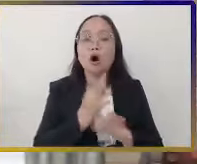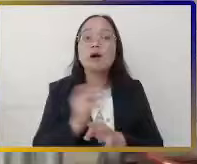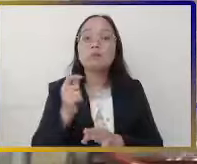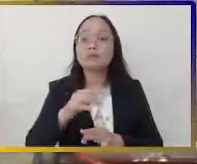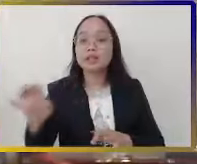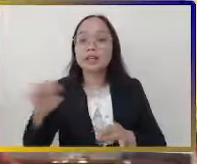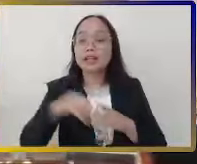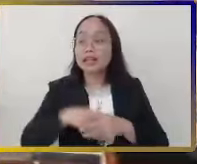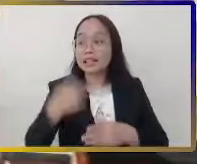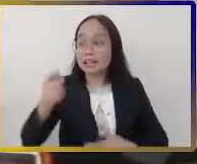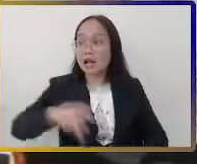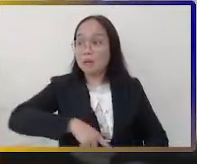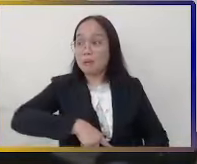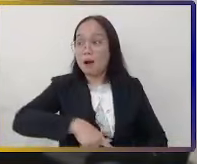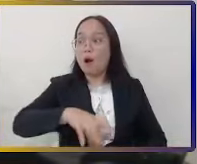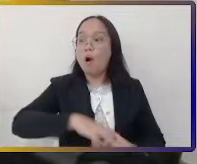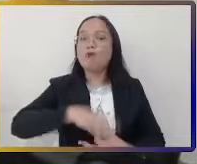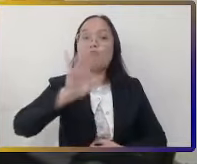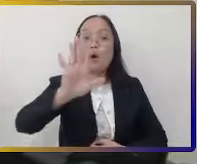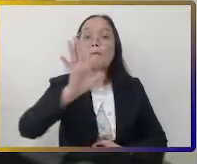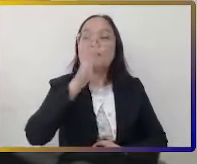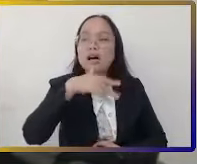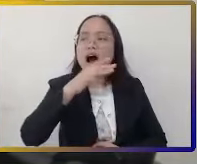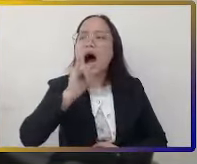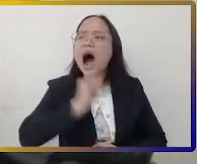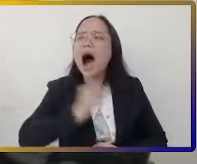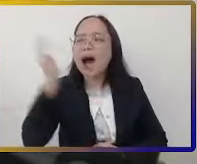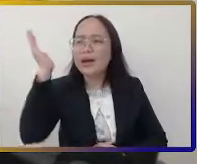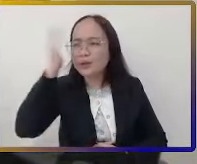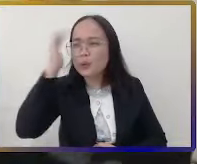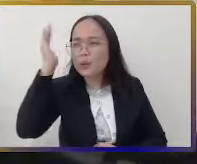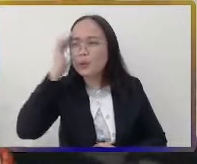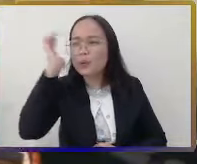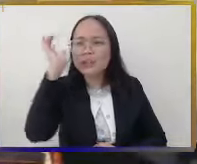the belly of your mother, I knew thee.